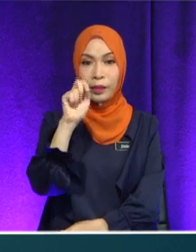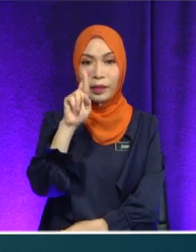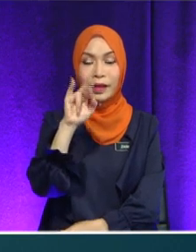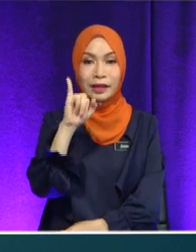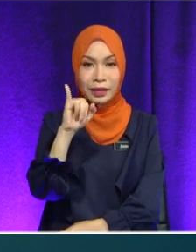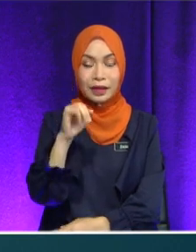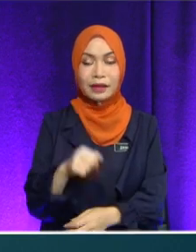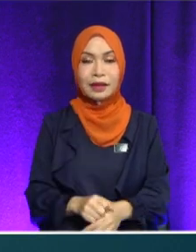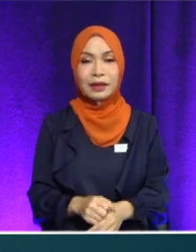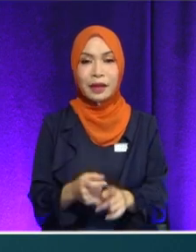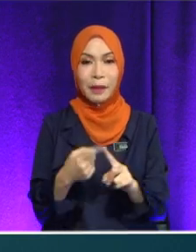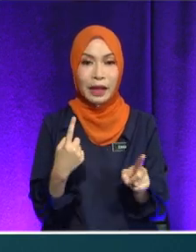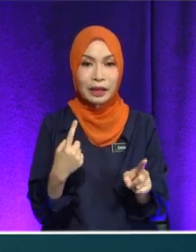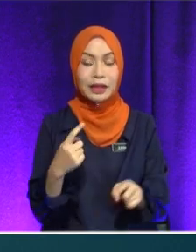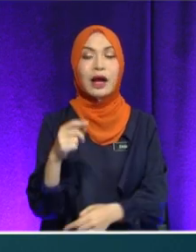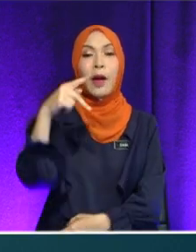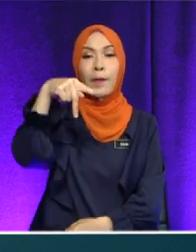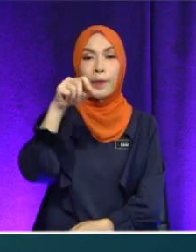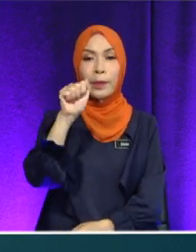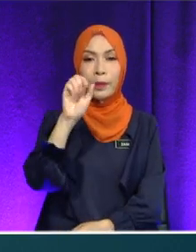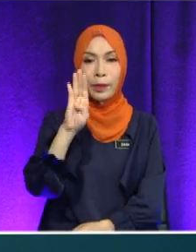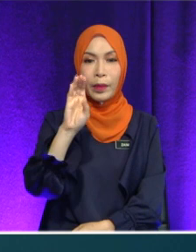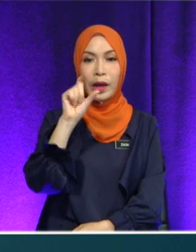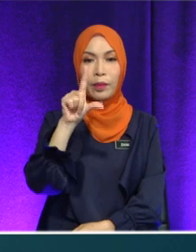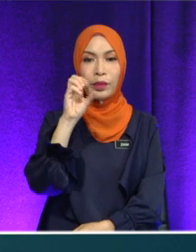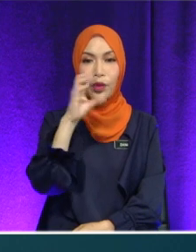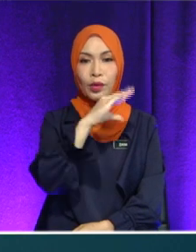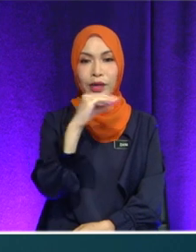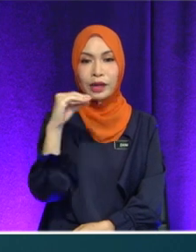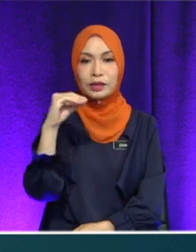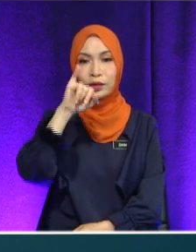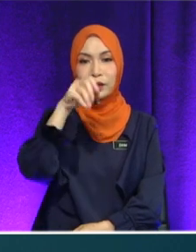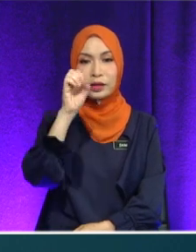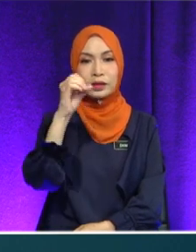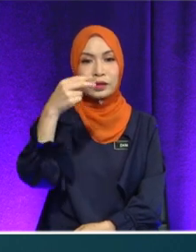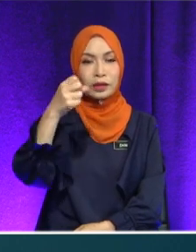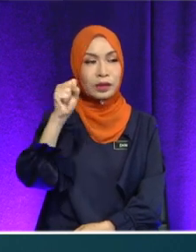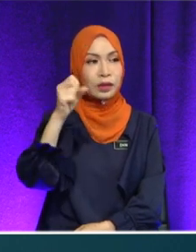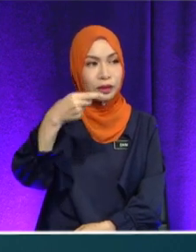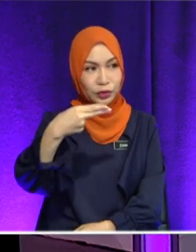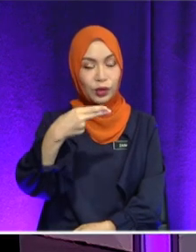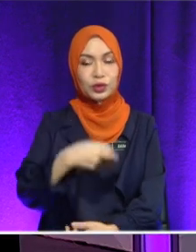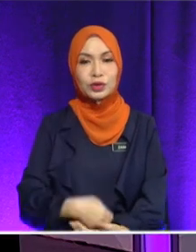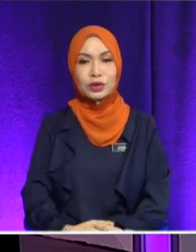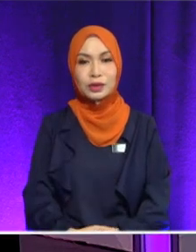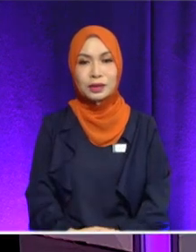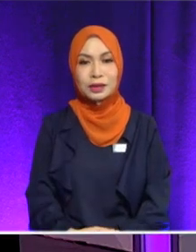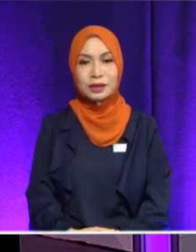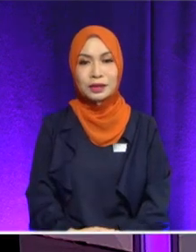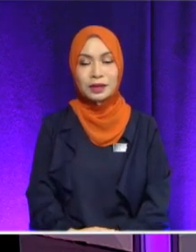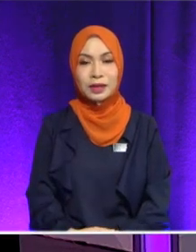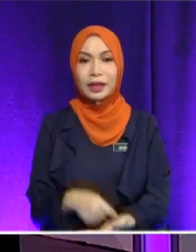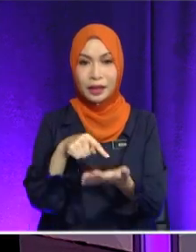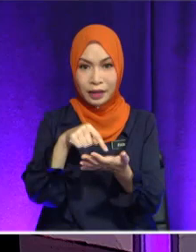itu terdapat beberapa pelukis lain dalam adegan ini seperti fedelinggo dan juga oke Ini ada adalah